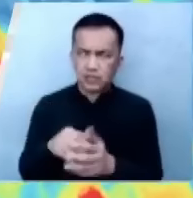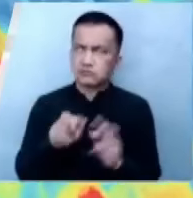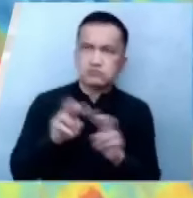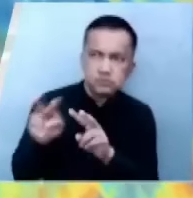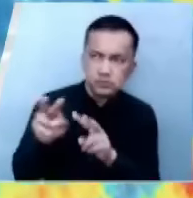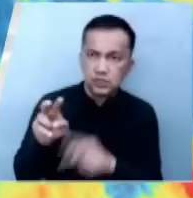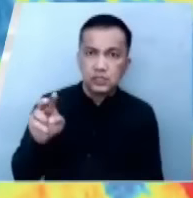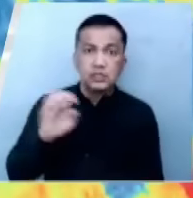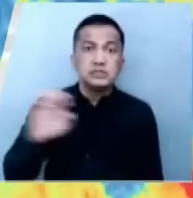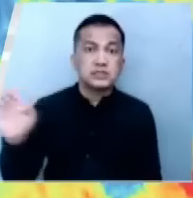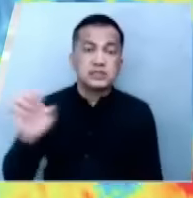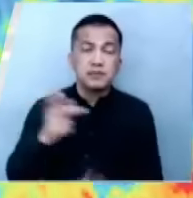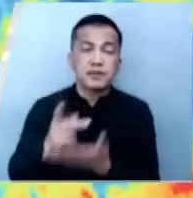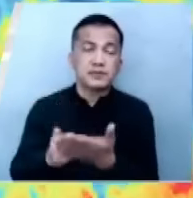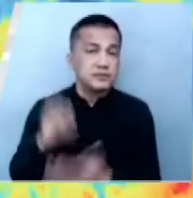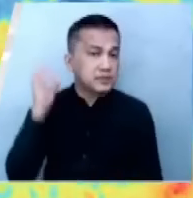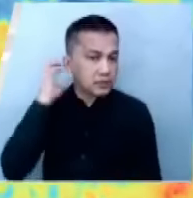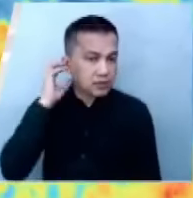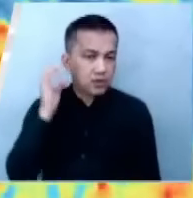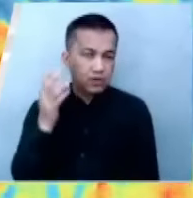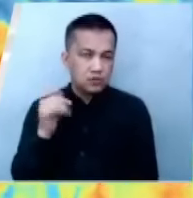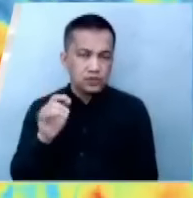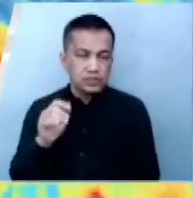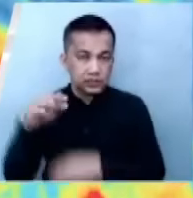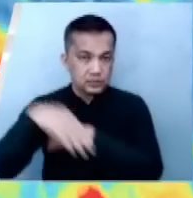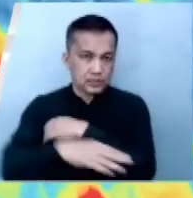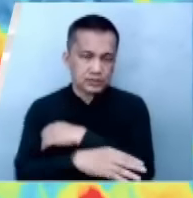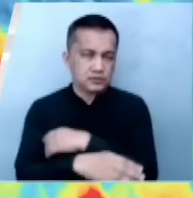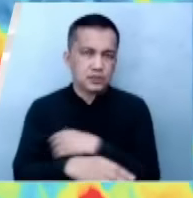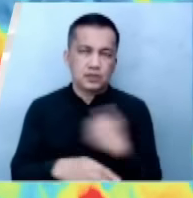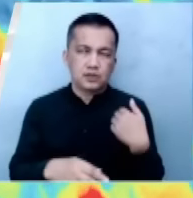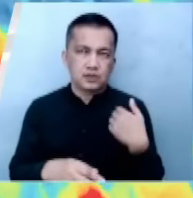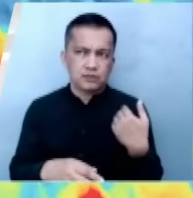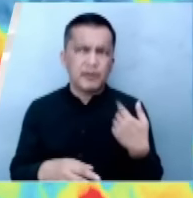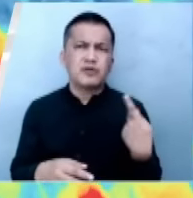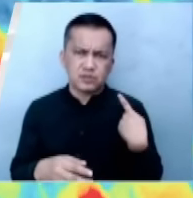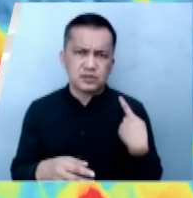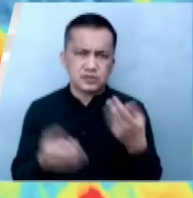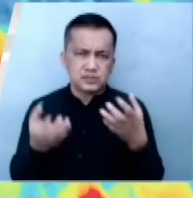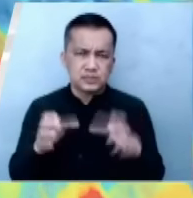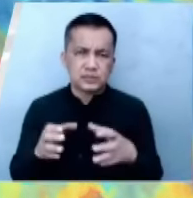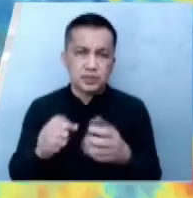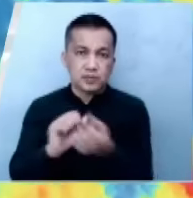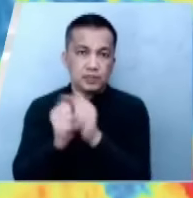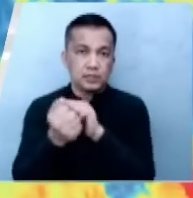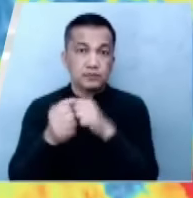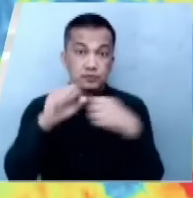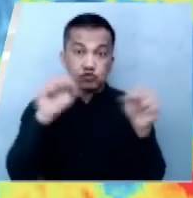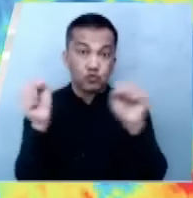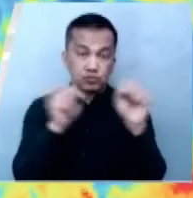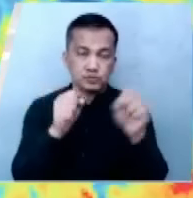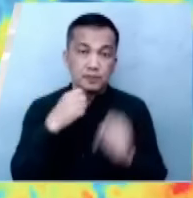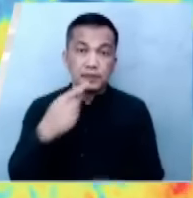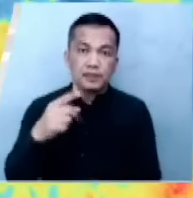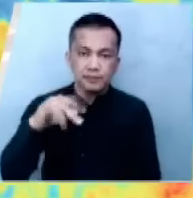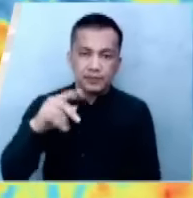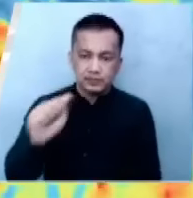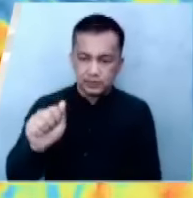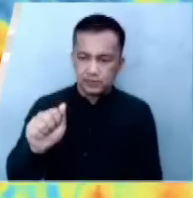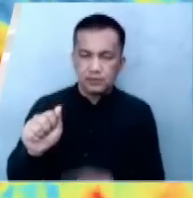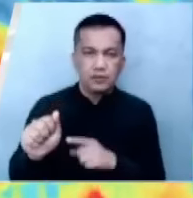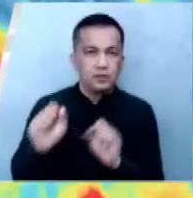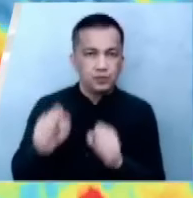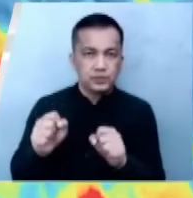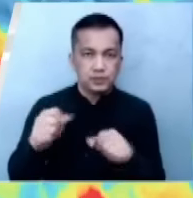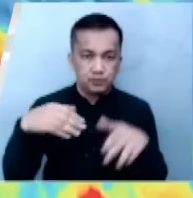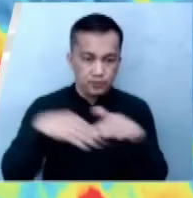silangang bahagi ng Mindanao. Dahil nasa dagat pa, hindi inaalis ang tsansang mabuo ito bilang bagyo ayon sa PAGASA. Posible rin itong pumasok sa loob